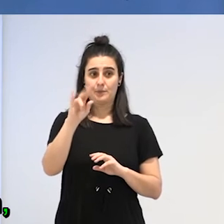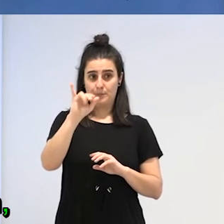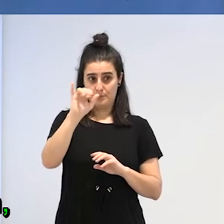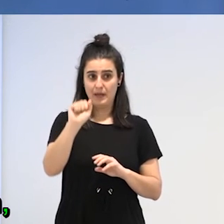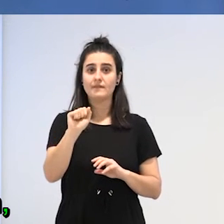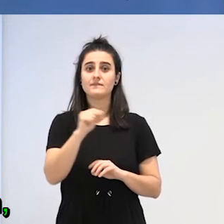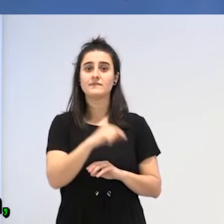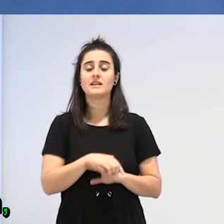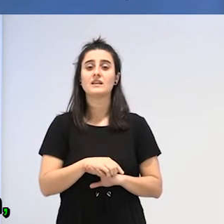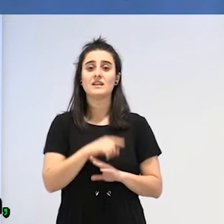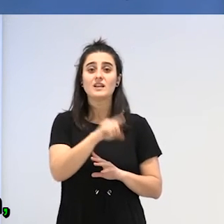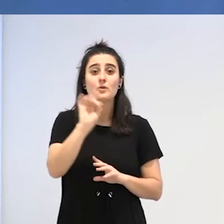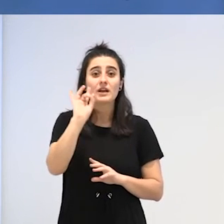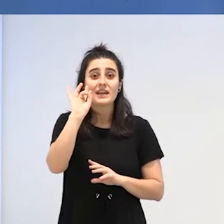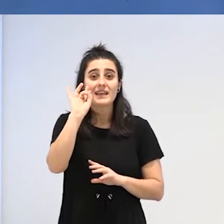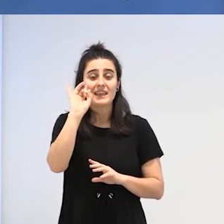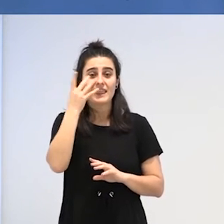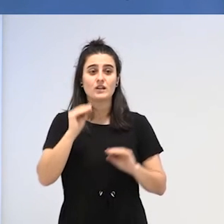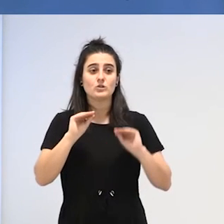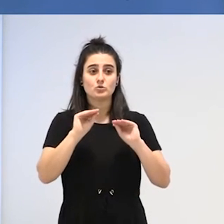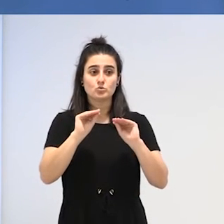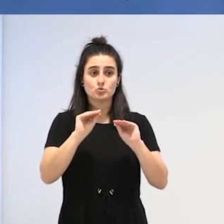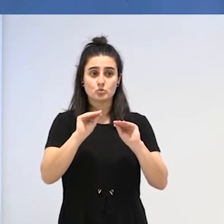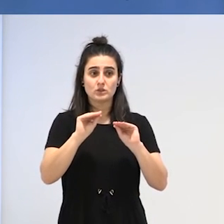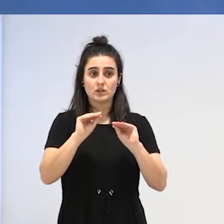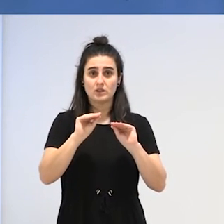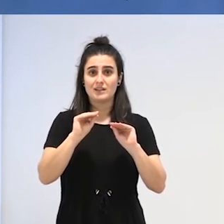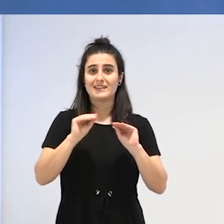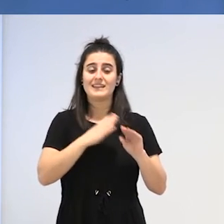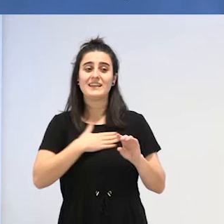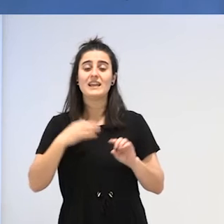bazegoen ideia hau berriro estatu batuetan, gero aterako gara apur bat.